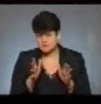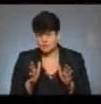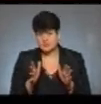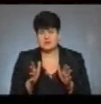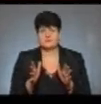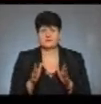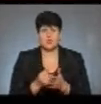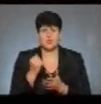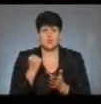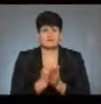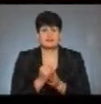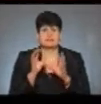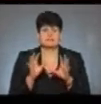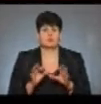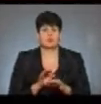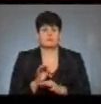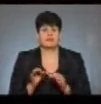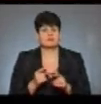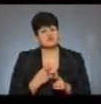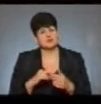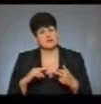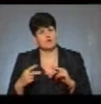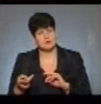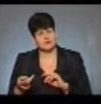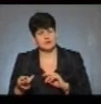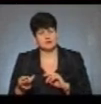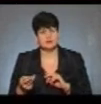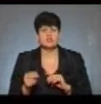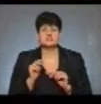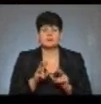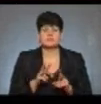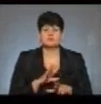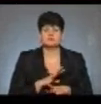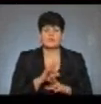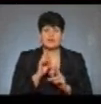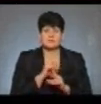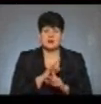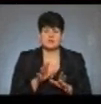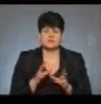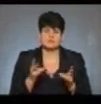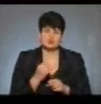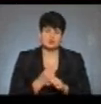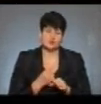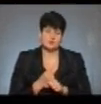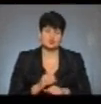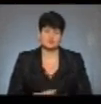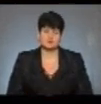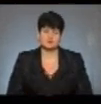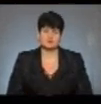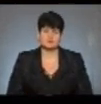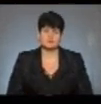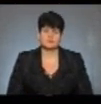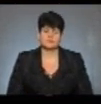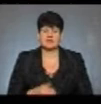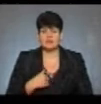спромоглася ухвалити цей законопроект. Чи навпаки, чим він був неправильним, що треба було його ще доопрацьовувати?